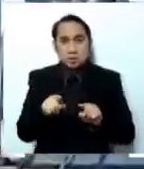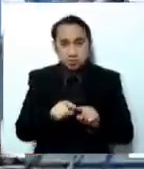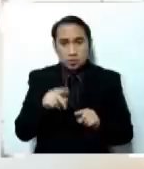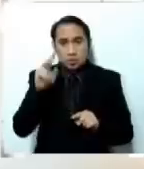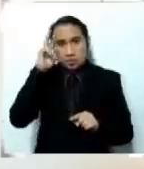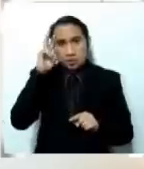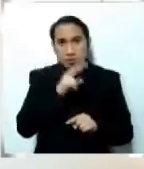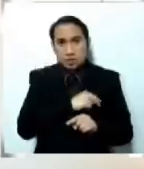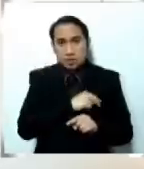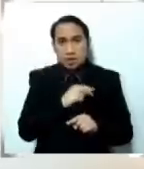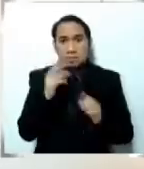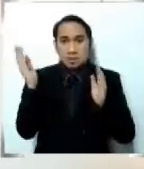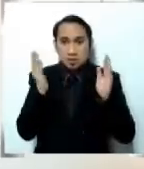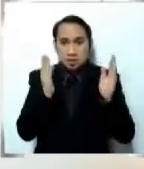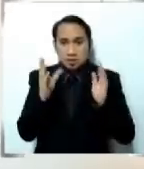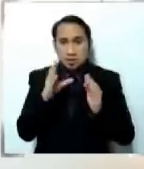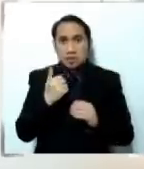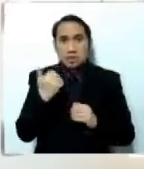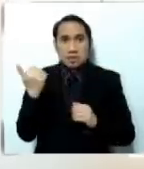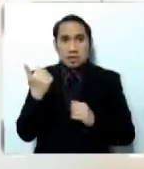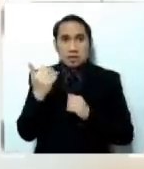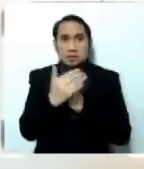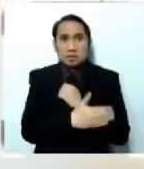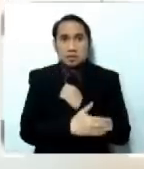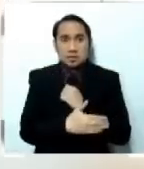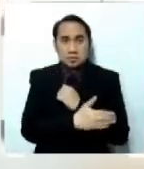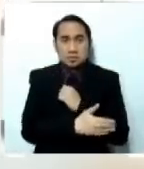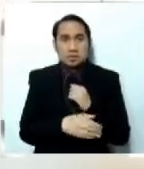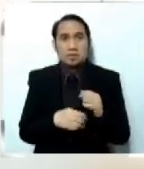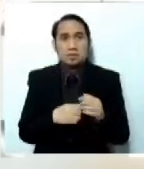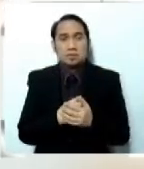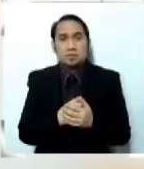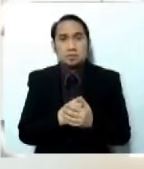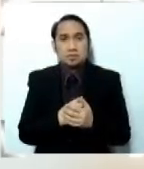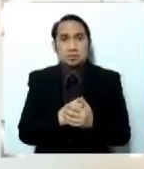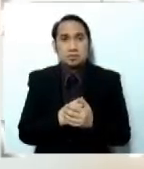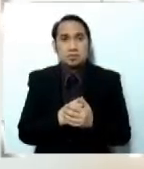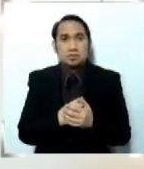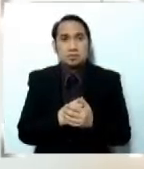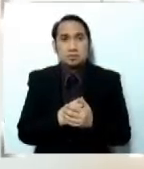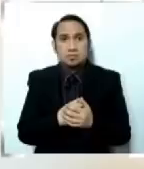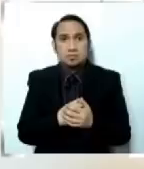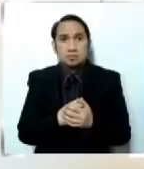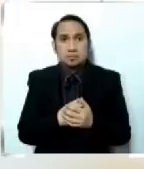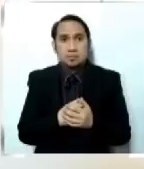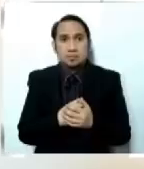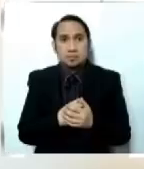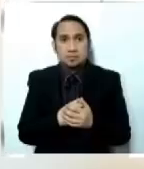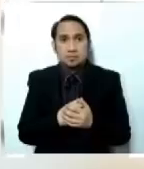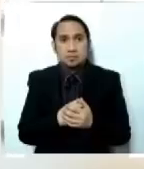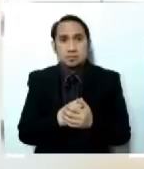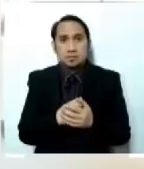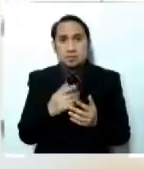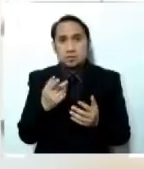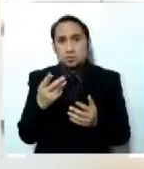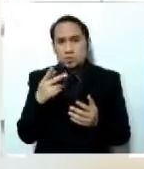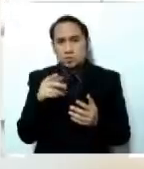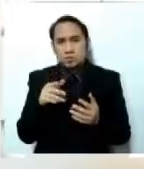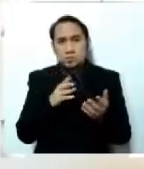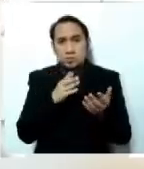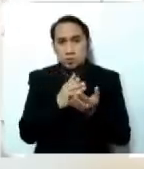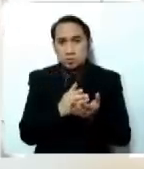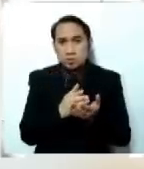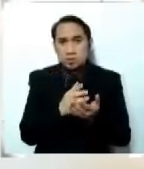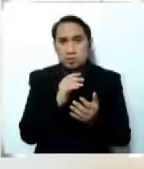bansa. Yan ang itsura niyan doon. Pagpunta mo doon, hindi wag nating isipin na tayo lang ang